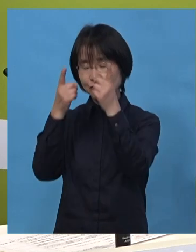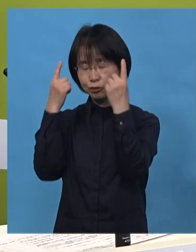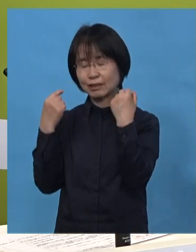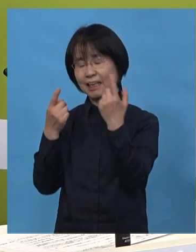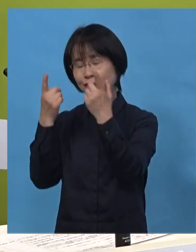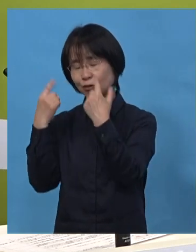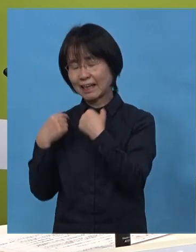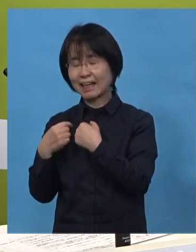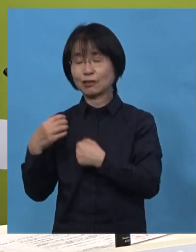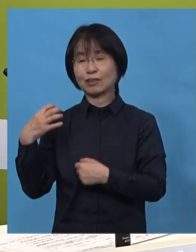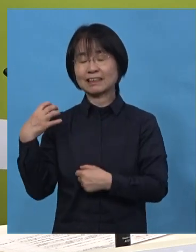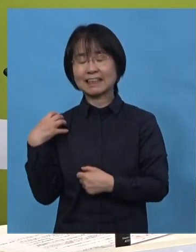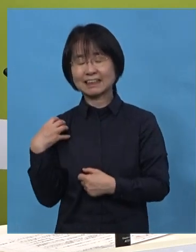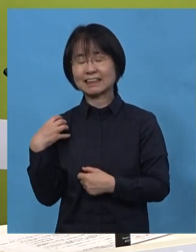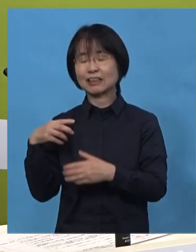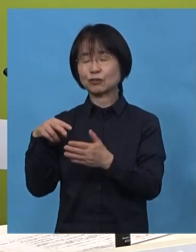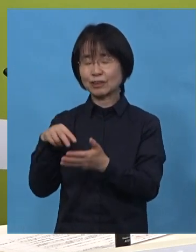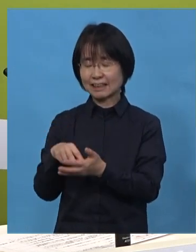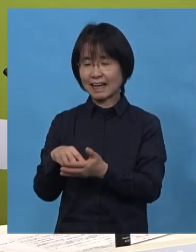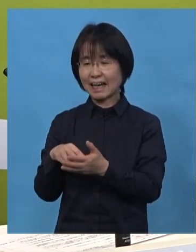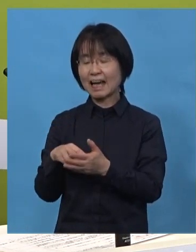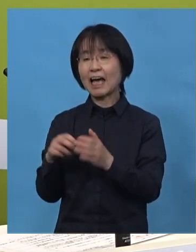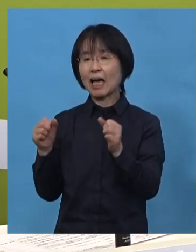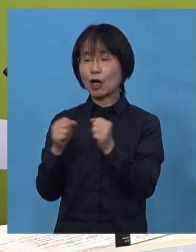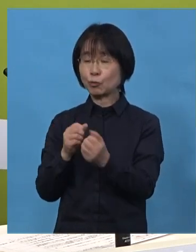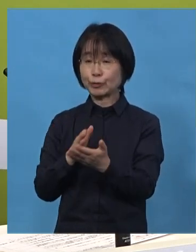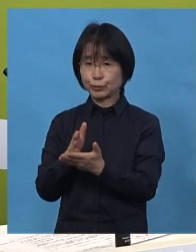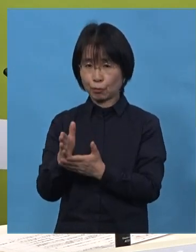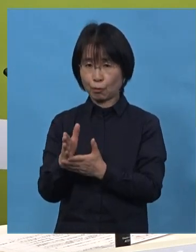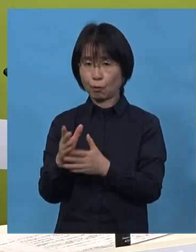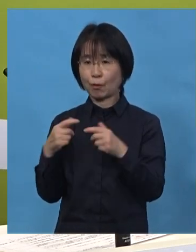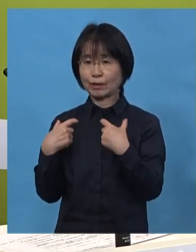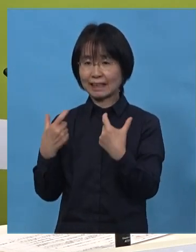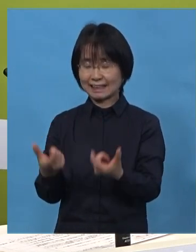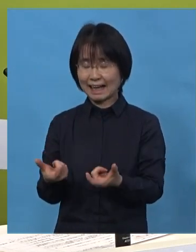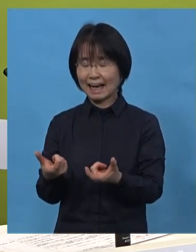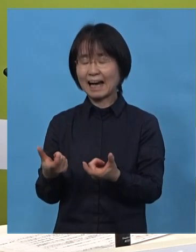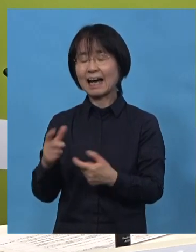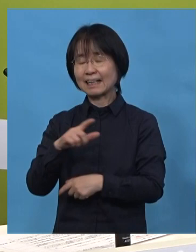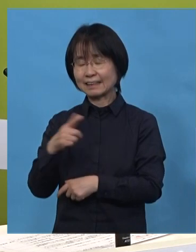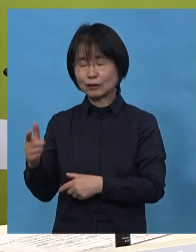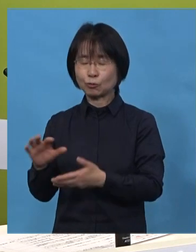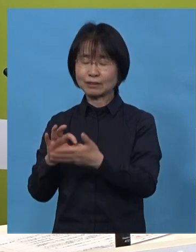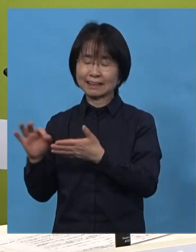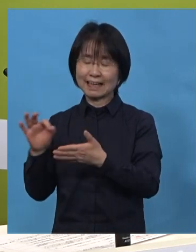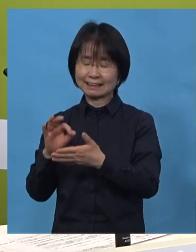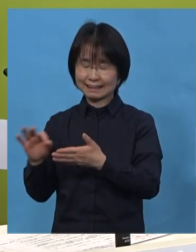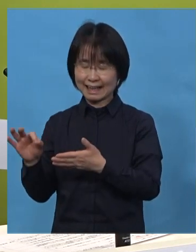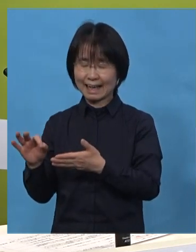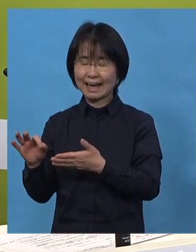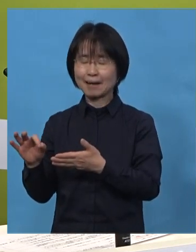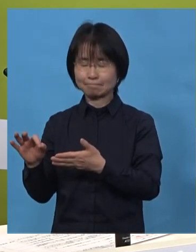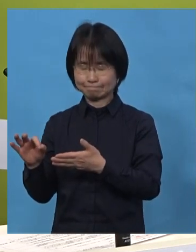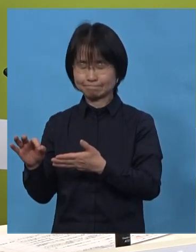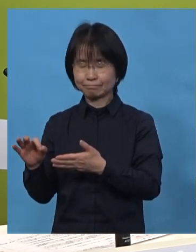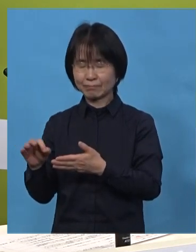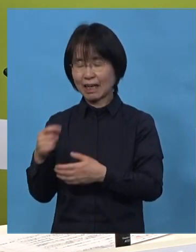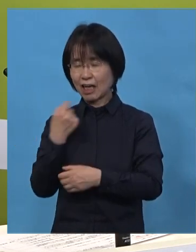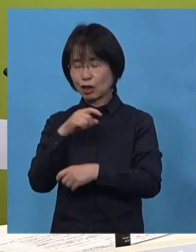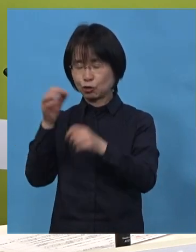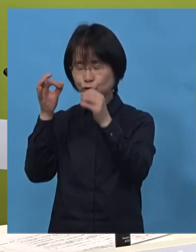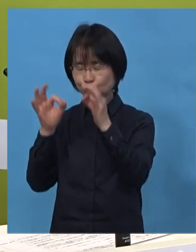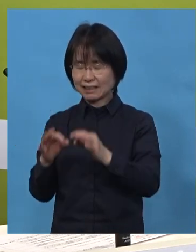の責任として冬用タイヤやチェーンなどを装着していただき特に積雪のある道路で